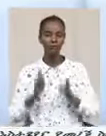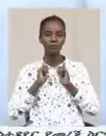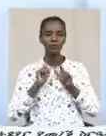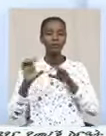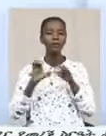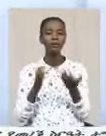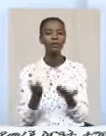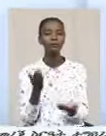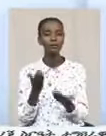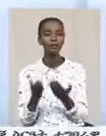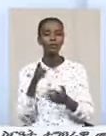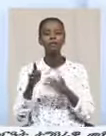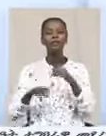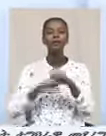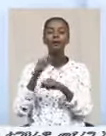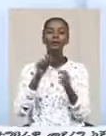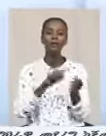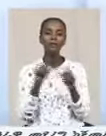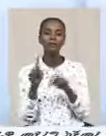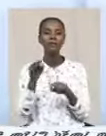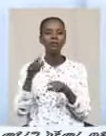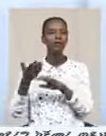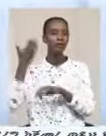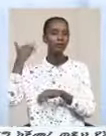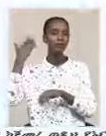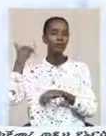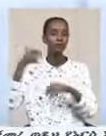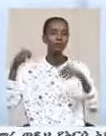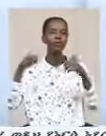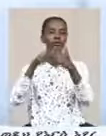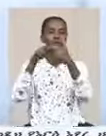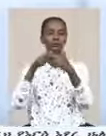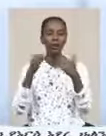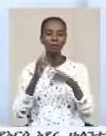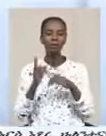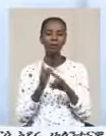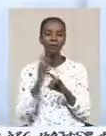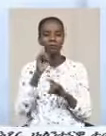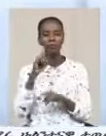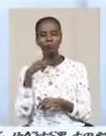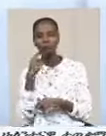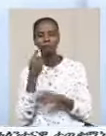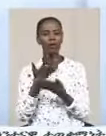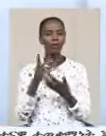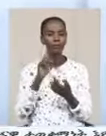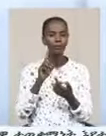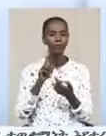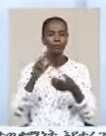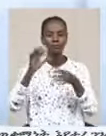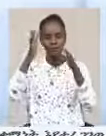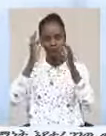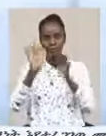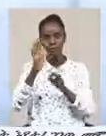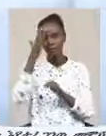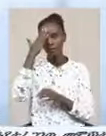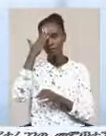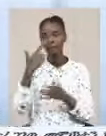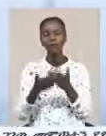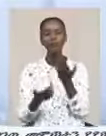አንጻር ከዚህም ባለፈ ደግሞ ከዚህ በፊት የነበሩ ግጭቶች አሁን ዘመናዊ ነው፣ የማን ነው፣ ከየት ወዴት ነው፣ ወሰኑ ሁሉ ይታወቃል። ከዚህ